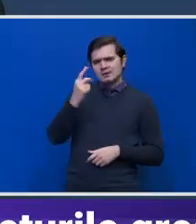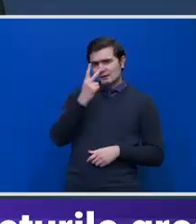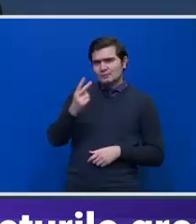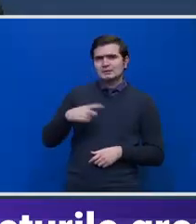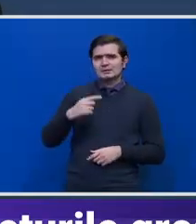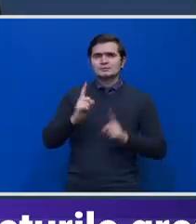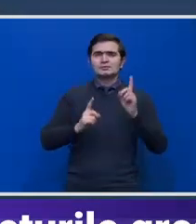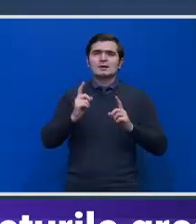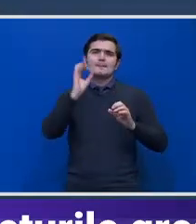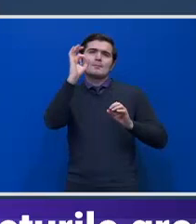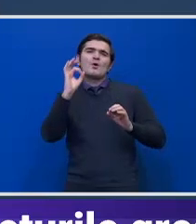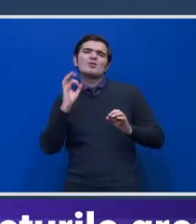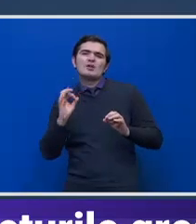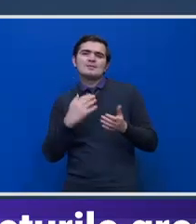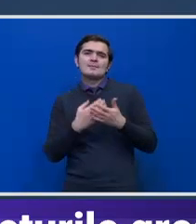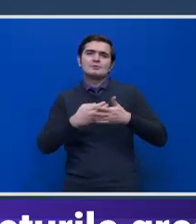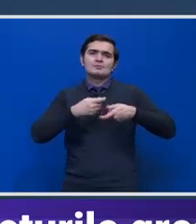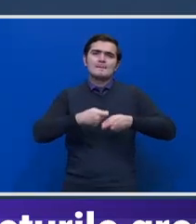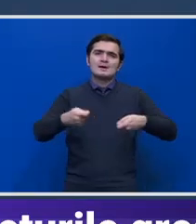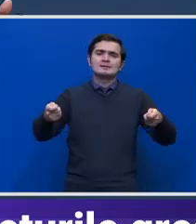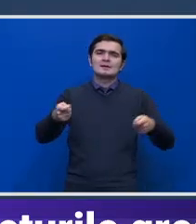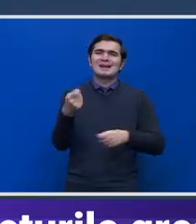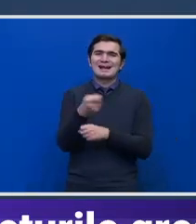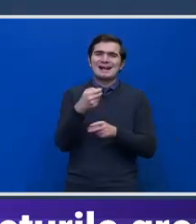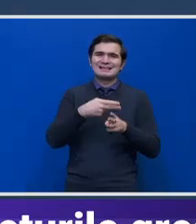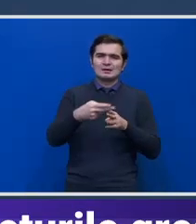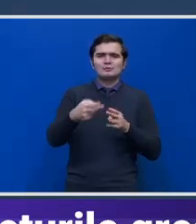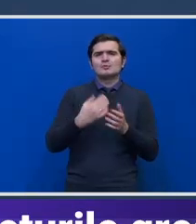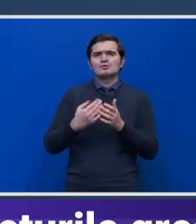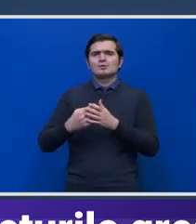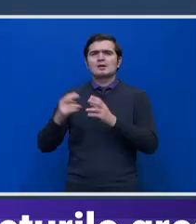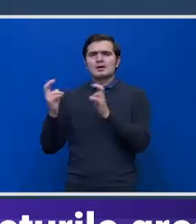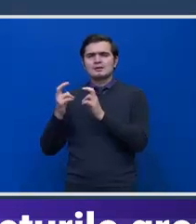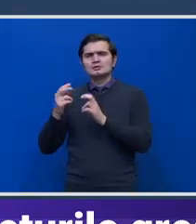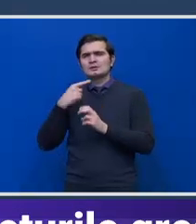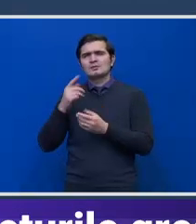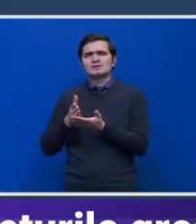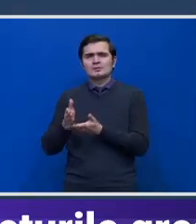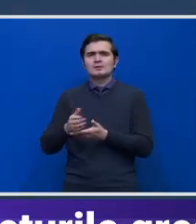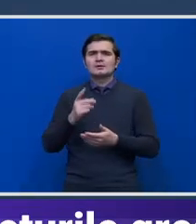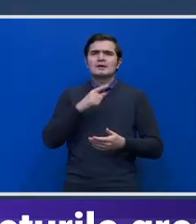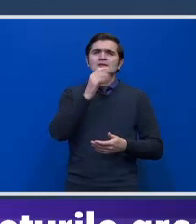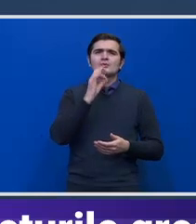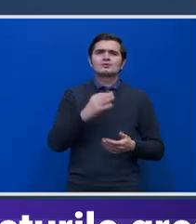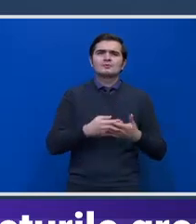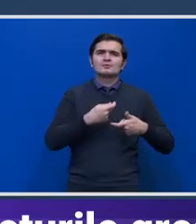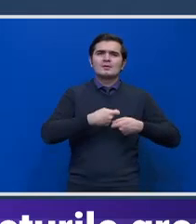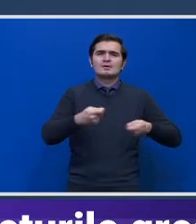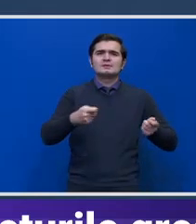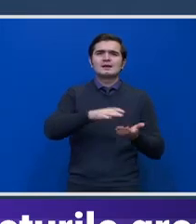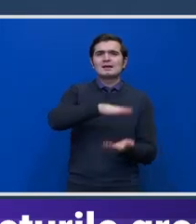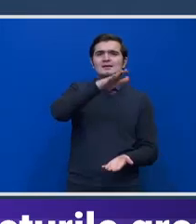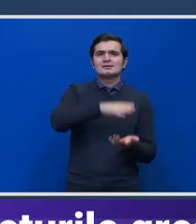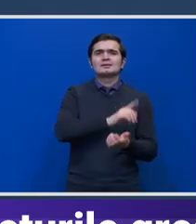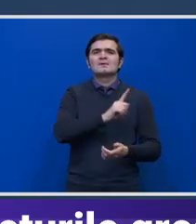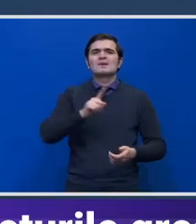niște coeficienți, niște procente de repartizare la gaze naturale, pentru că la energie se consideră constant, de repartizare a acestei cantități pe fiecare